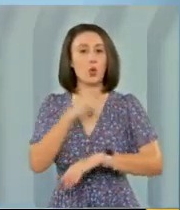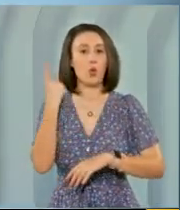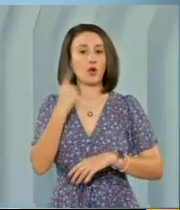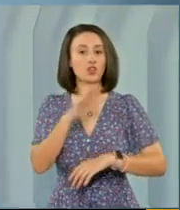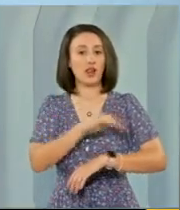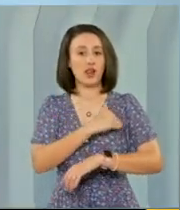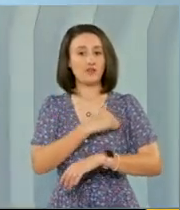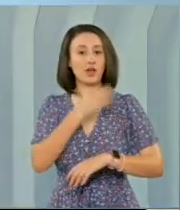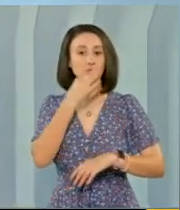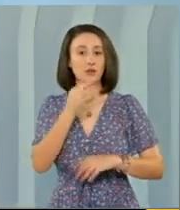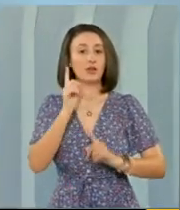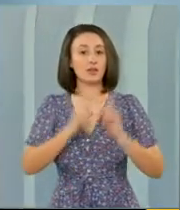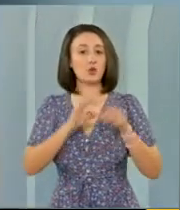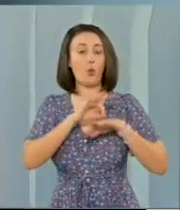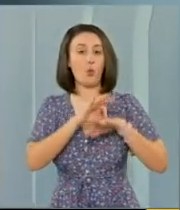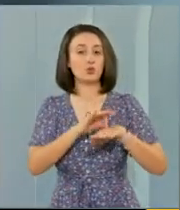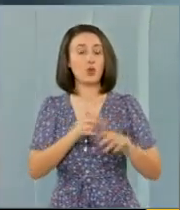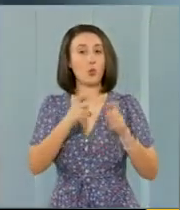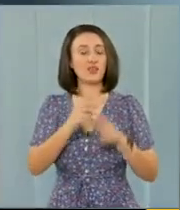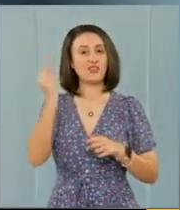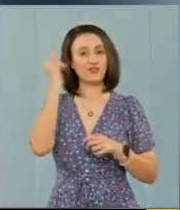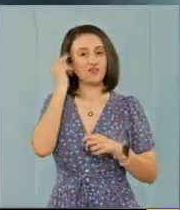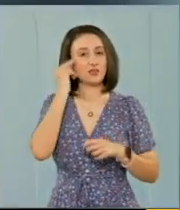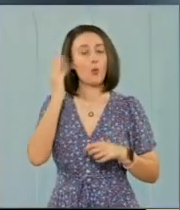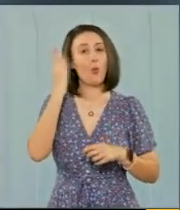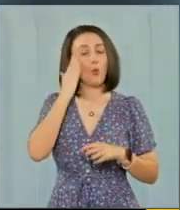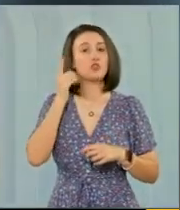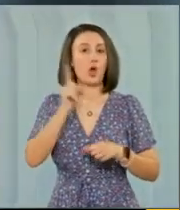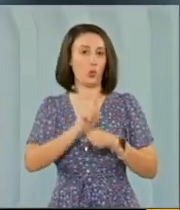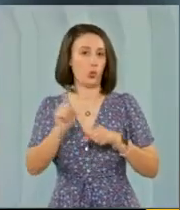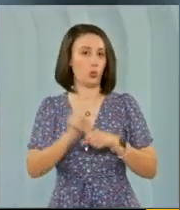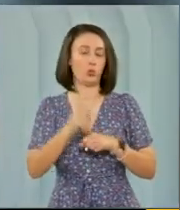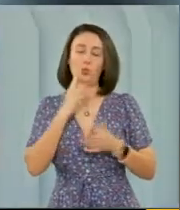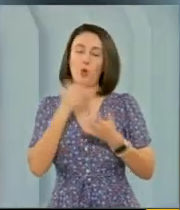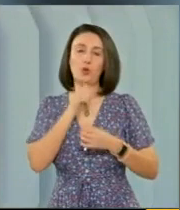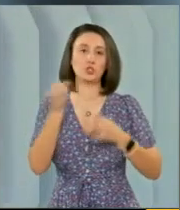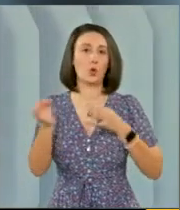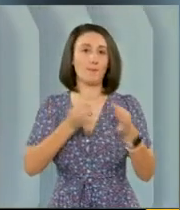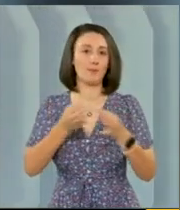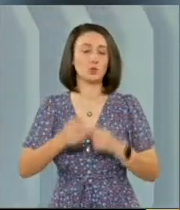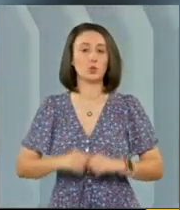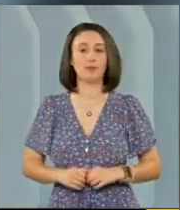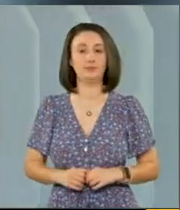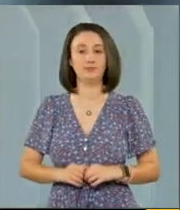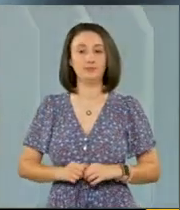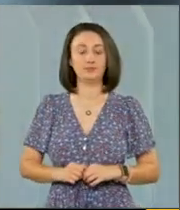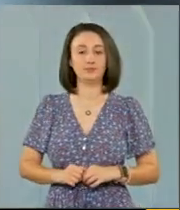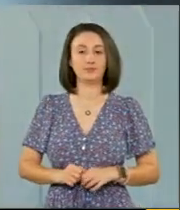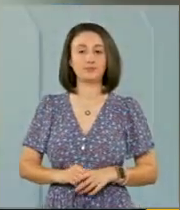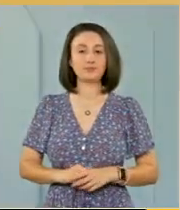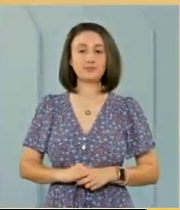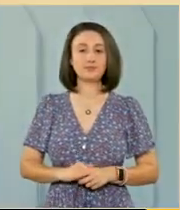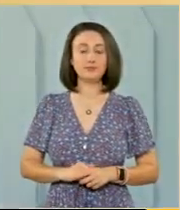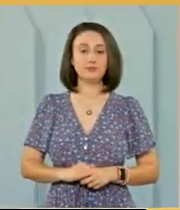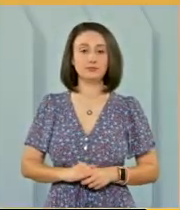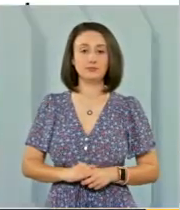elevilor afirmă că deși conducerea unității de învățământ cunoștea aceste lucruri na luat nicio măsură în privința adolescentului cu